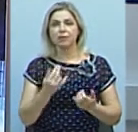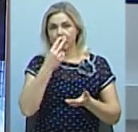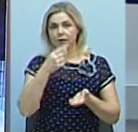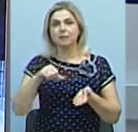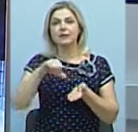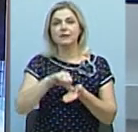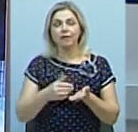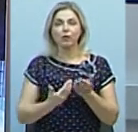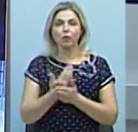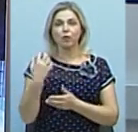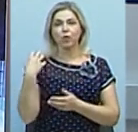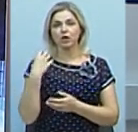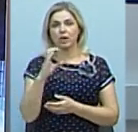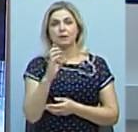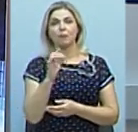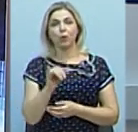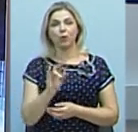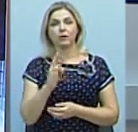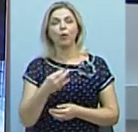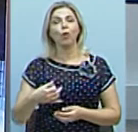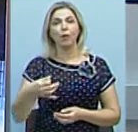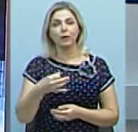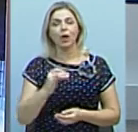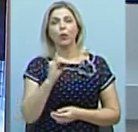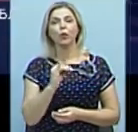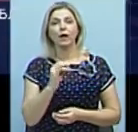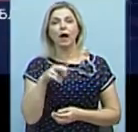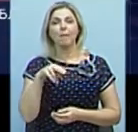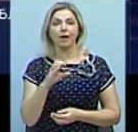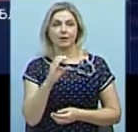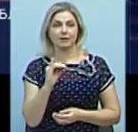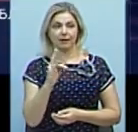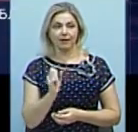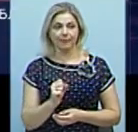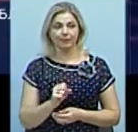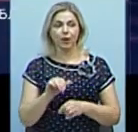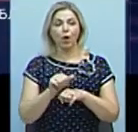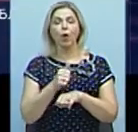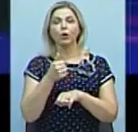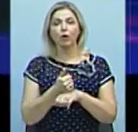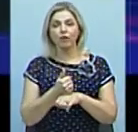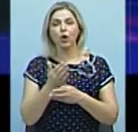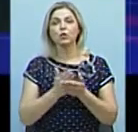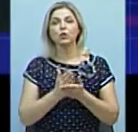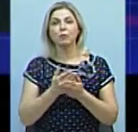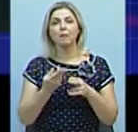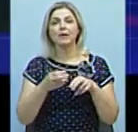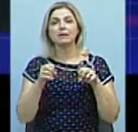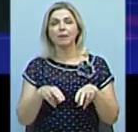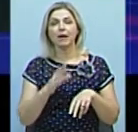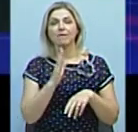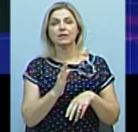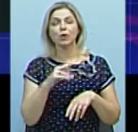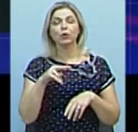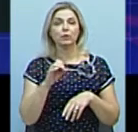очільника СБУ в Миколаївській області Юрія Пасіка. Голова Служби безпеки України Василь Грицак